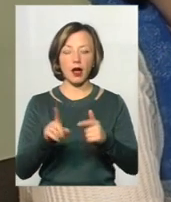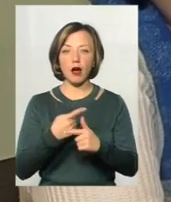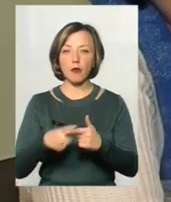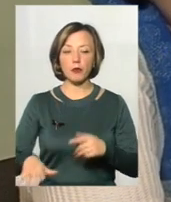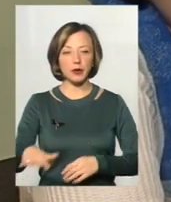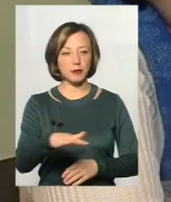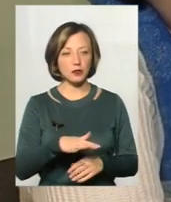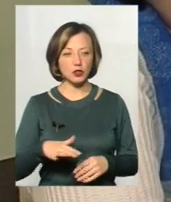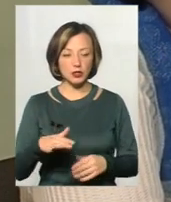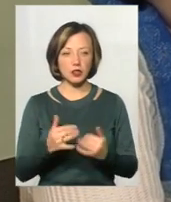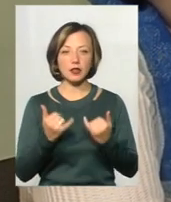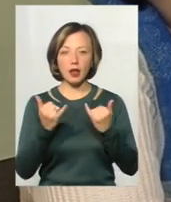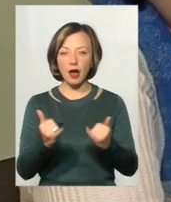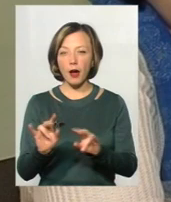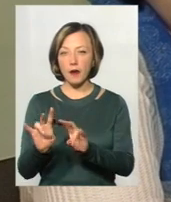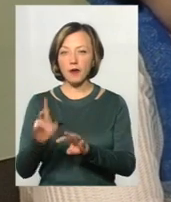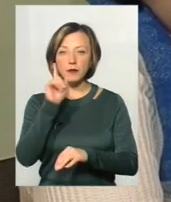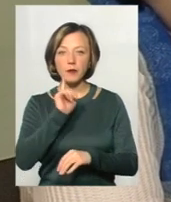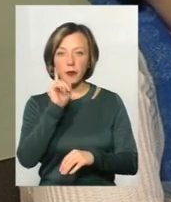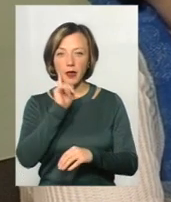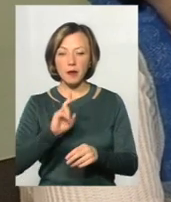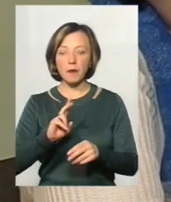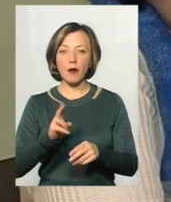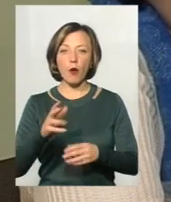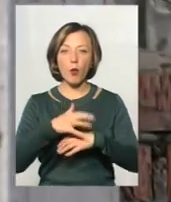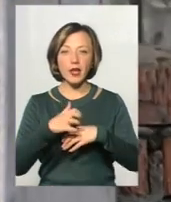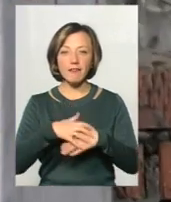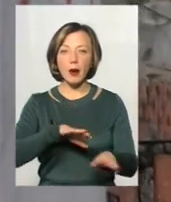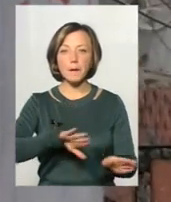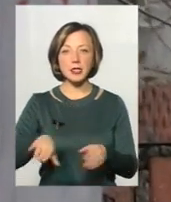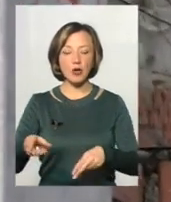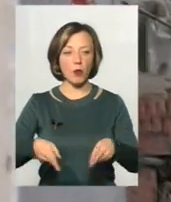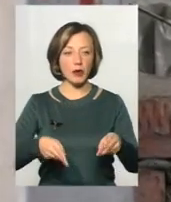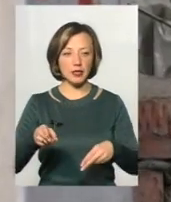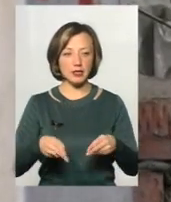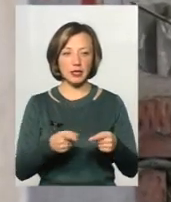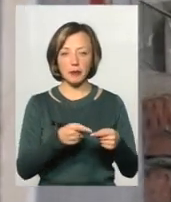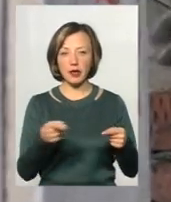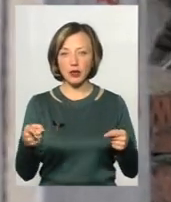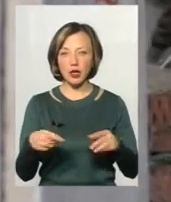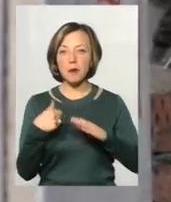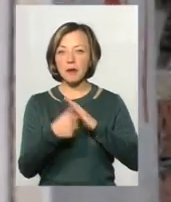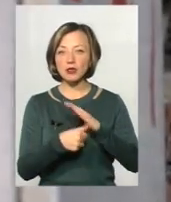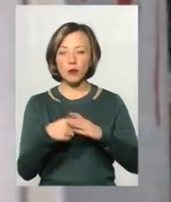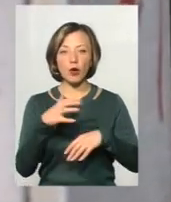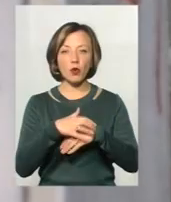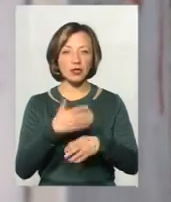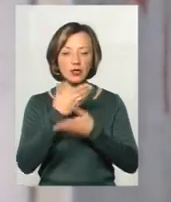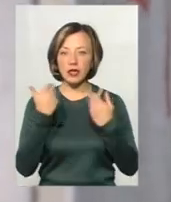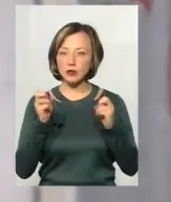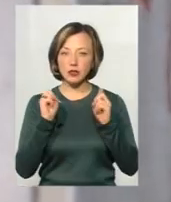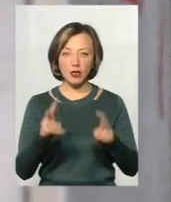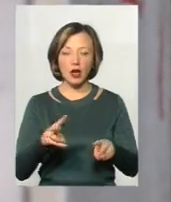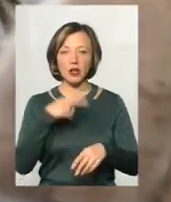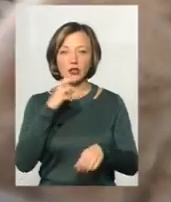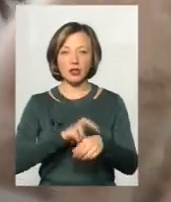приміщення для перетримки котів у післяопераційний період. Бездомні коти не несуть загрози для людей, наголошує ветеринар